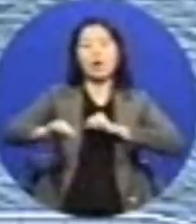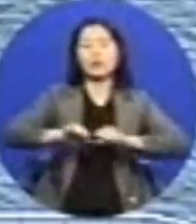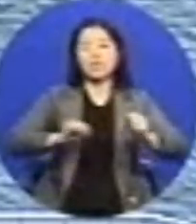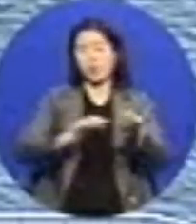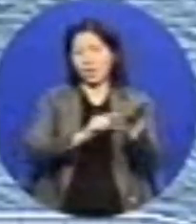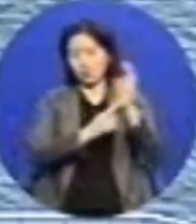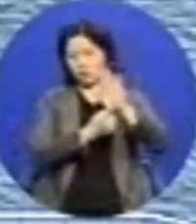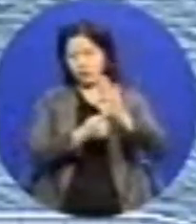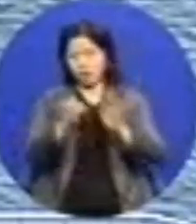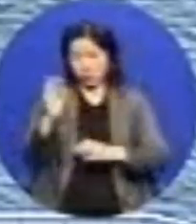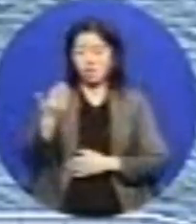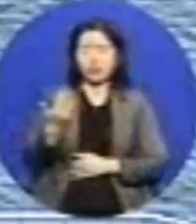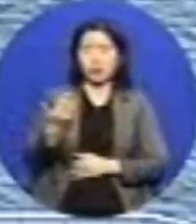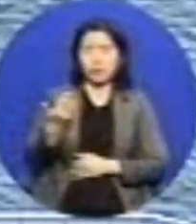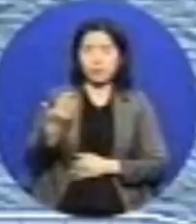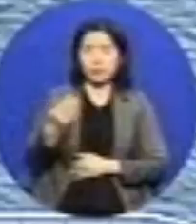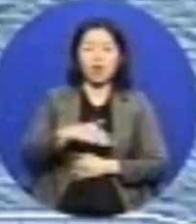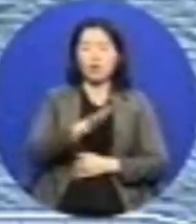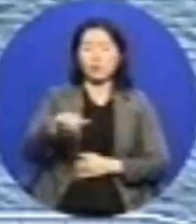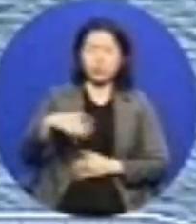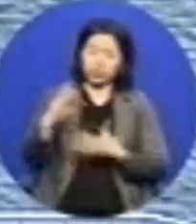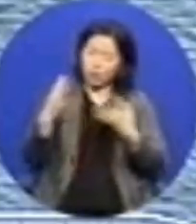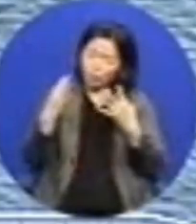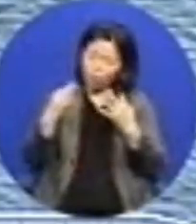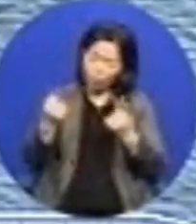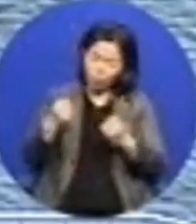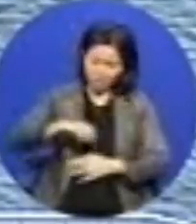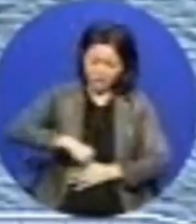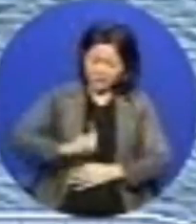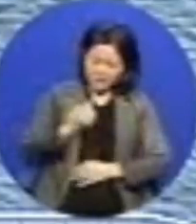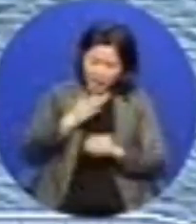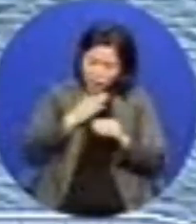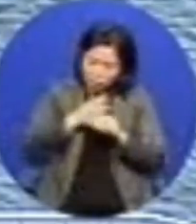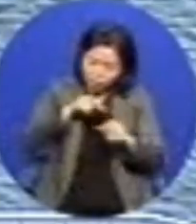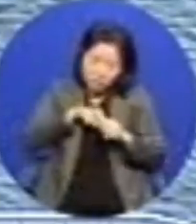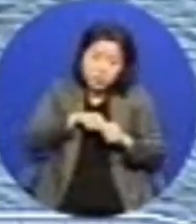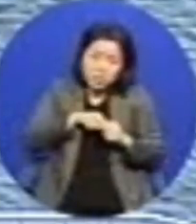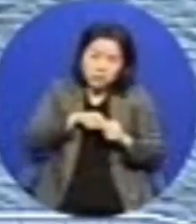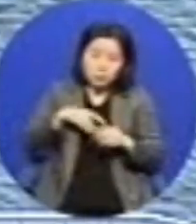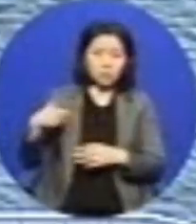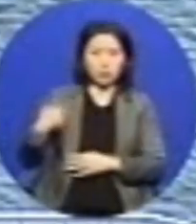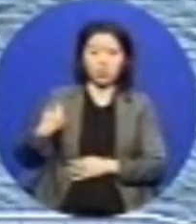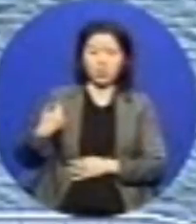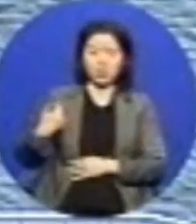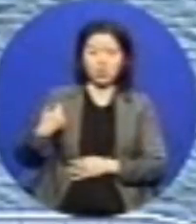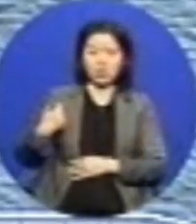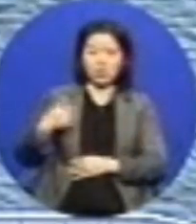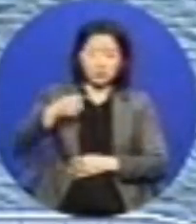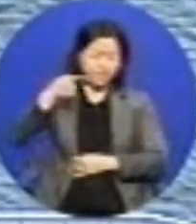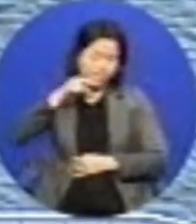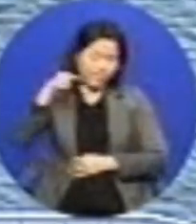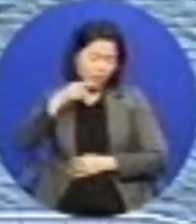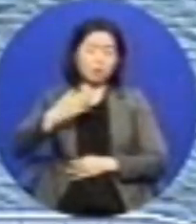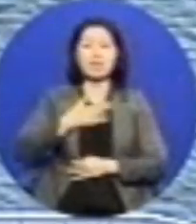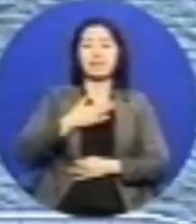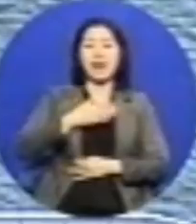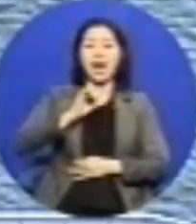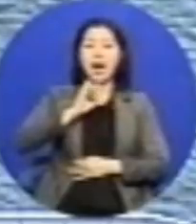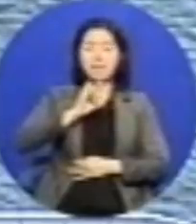얼마나 자기 중심인 줄 아십니까 지독하게 자기 생각만 합니다 철저하게 자기만